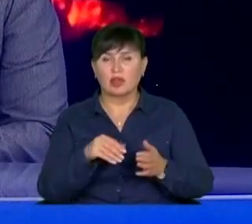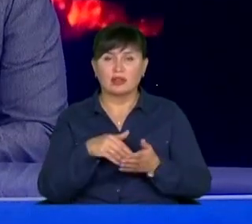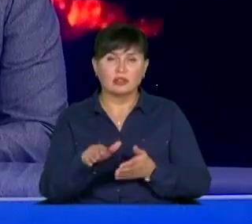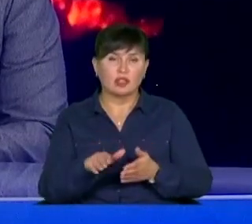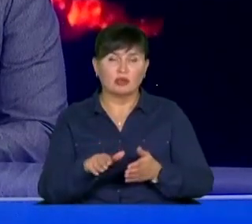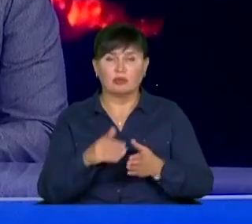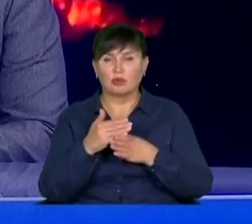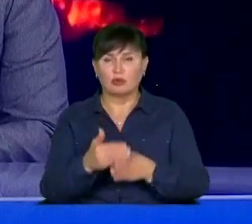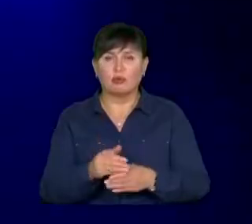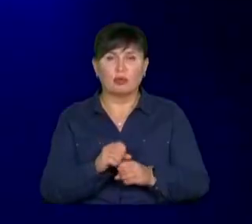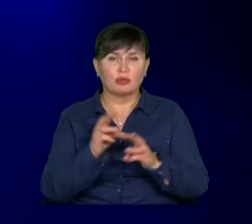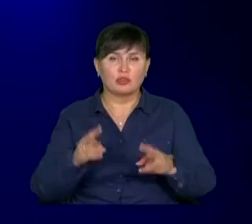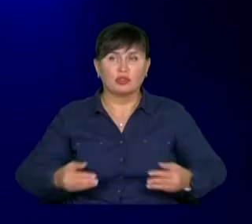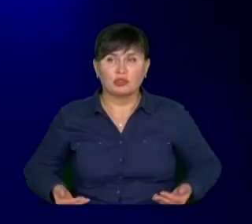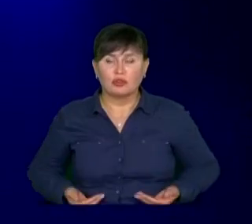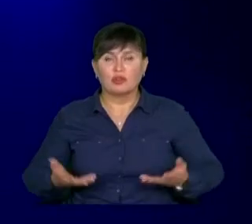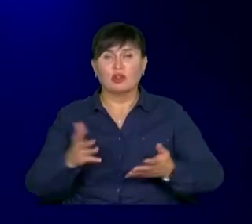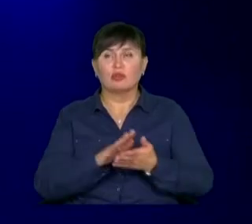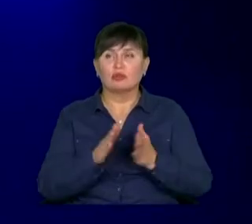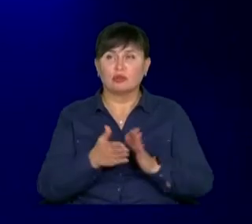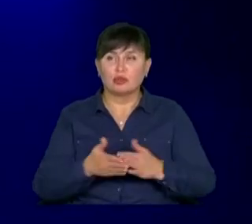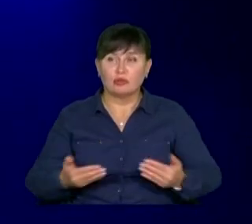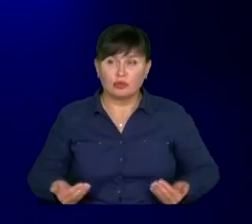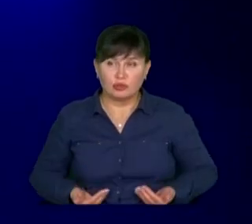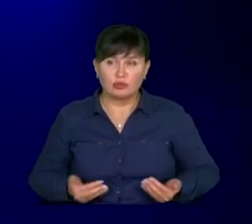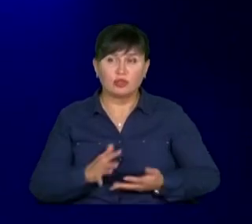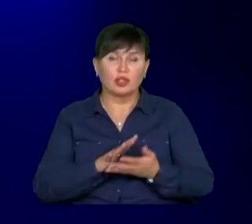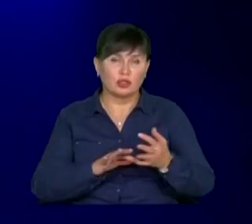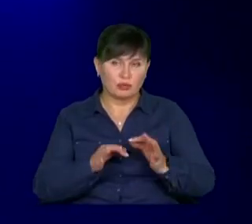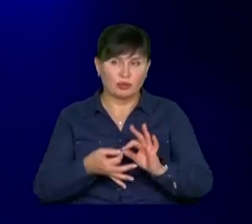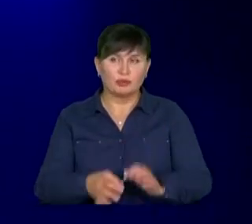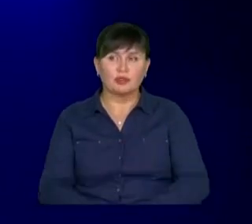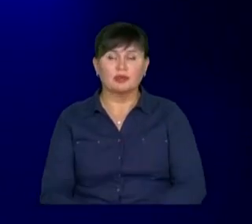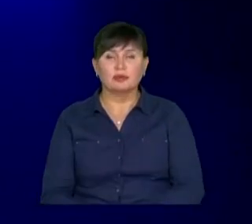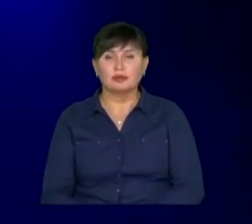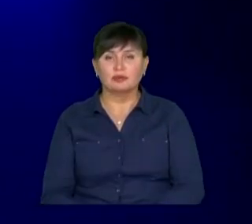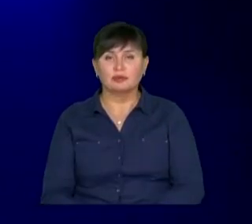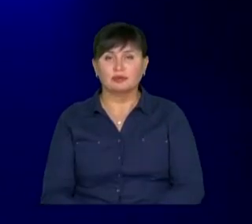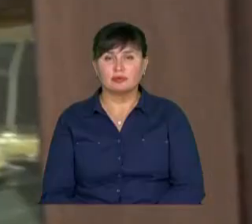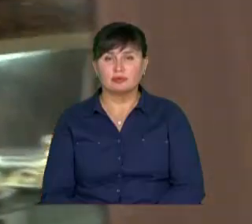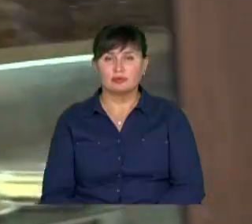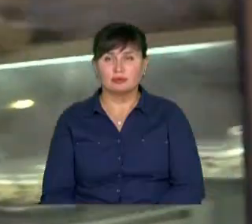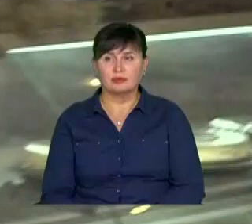помощи в обеспечении жильем. В каких условиях живут погорельцы, расскажет Рустам Аралбаев.